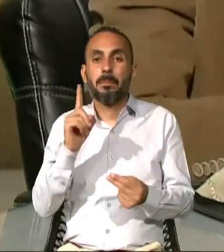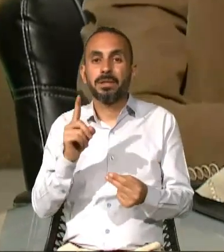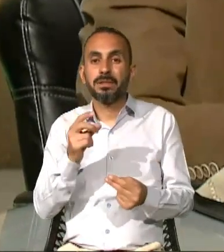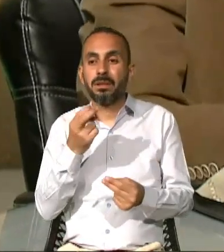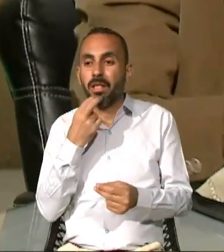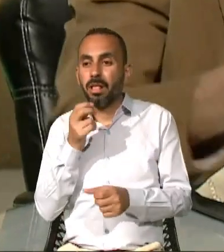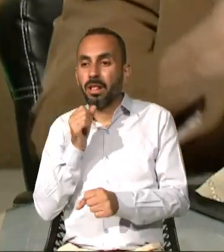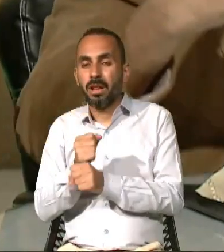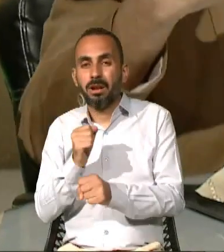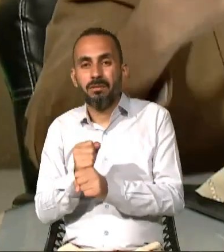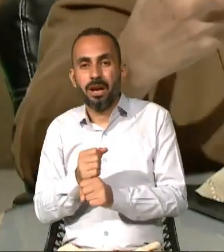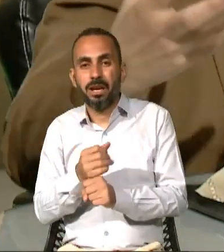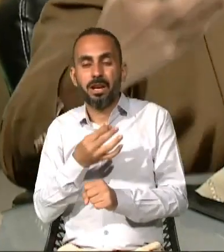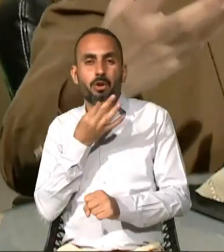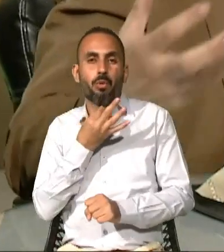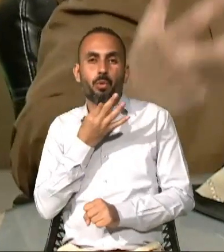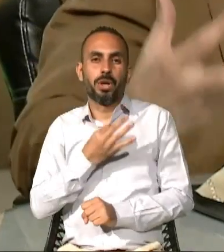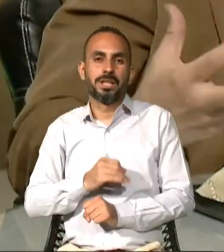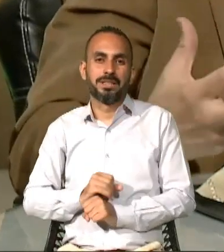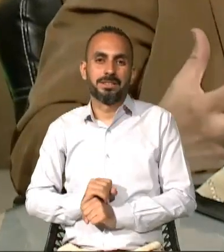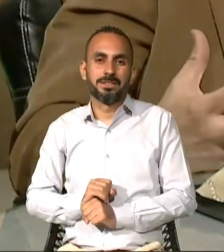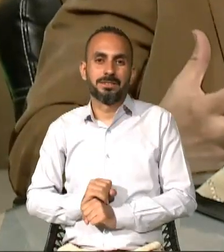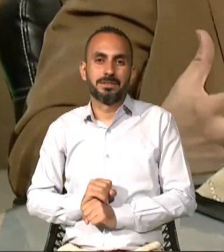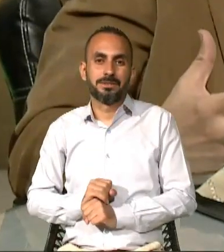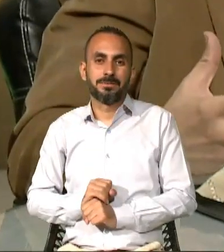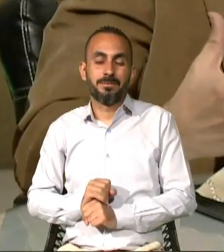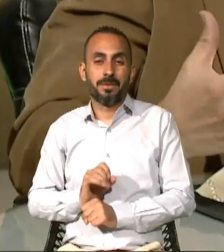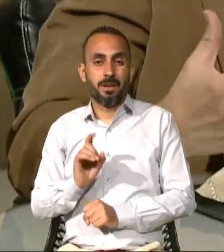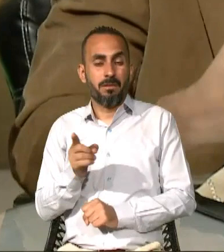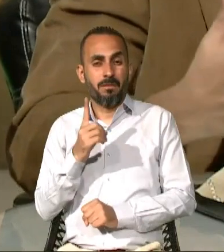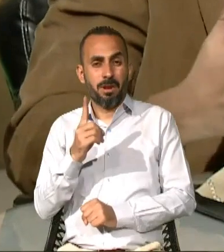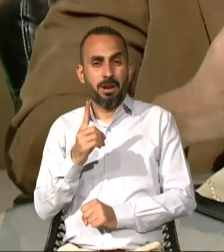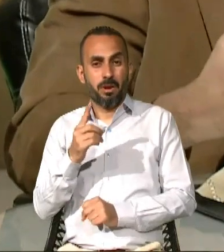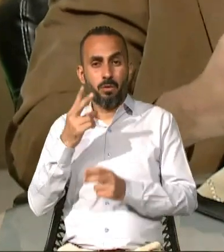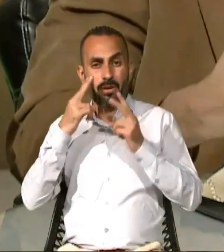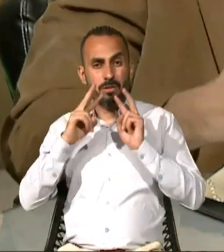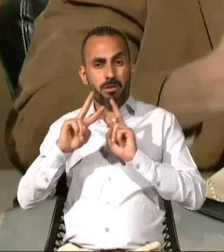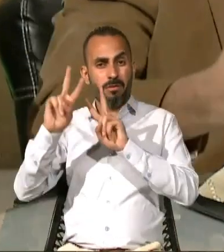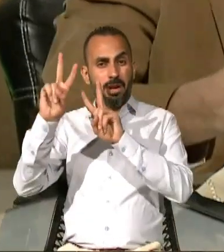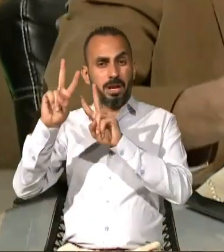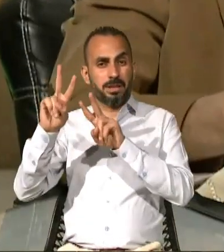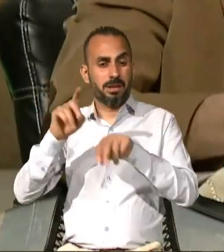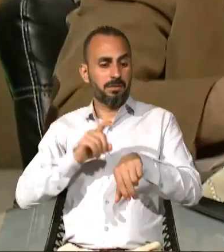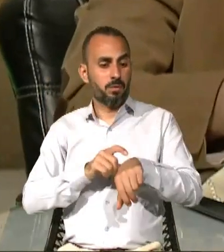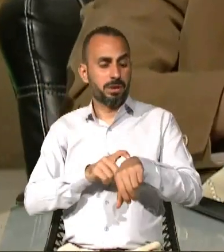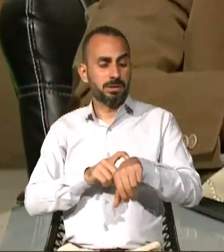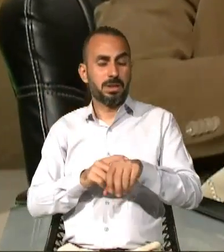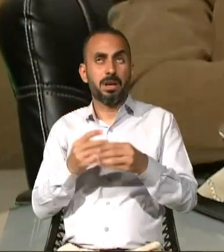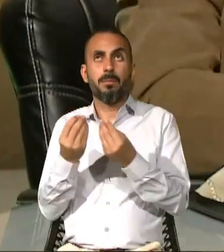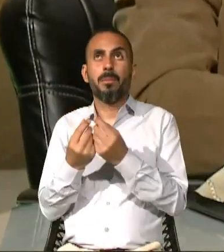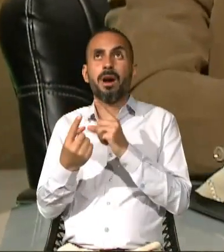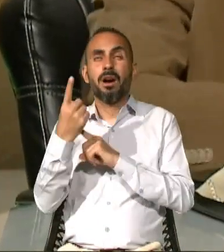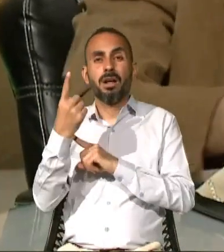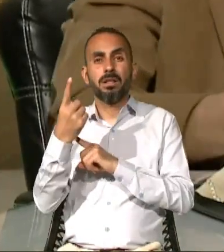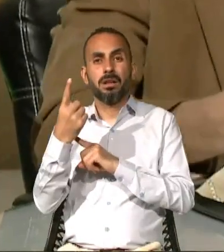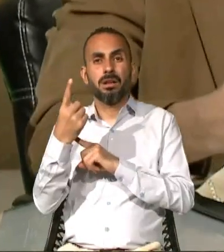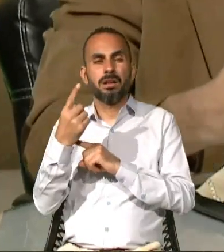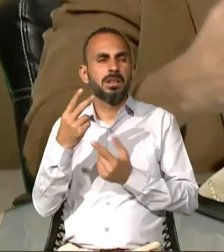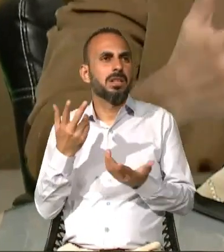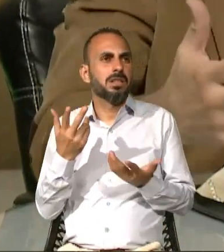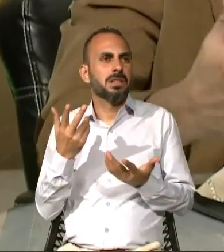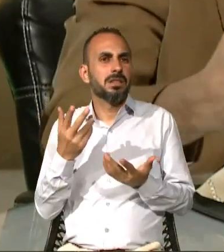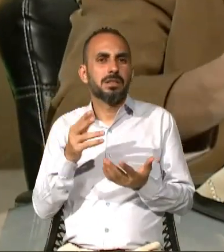قليلون. قليلون. فبدل ما ترفع عينك الوقت ده وتصحى الصبح تنشغل كورونا وعداد واسبانيا